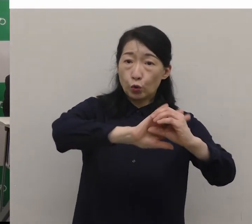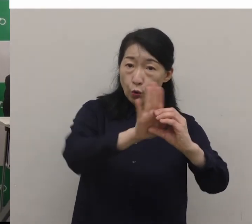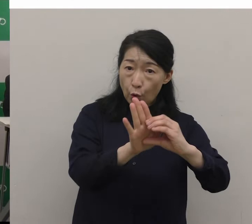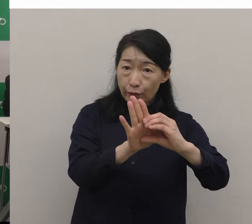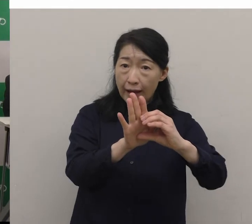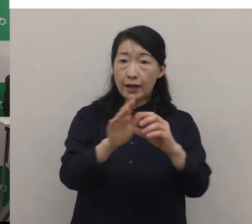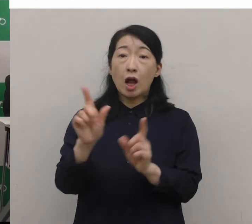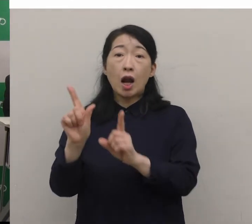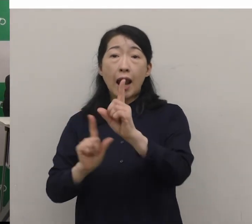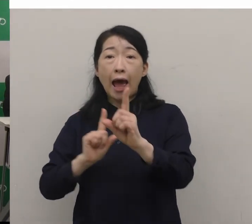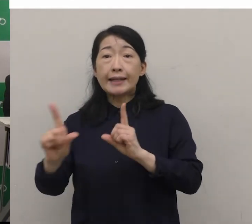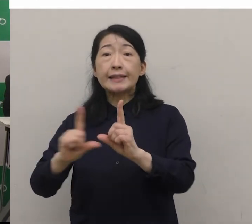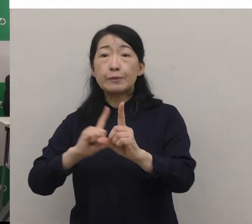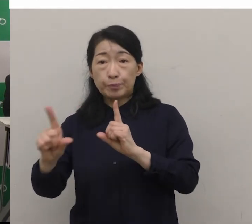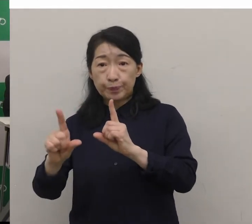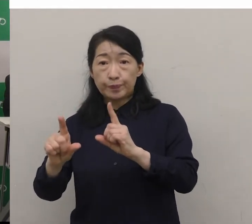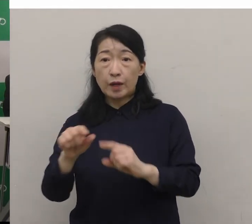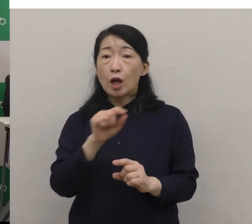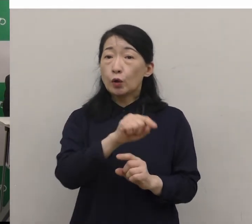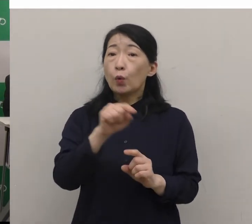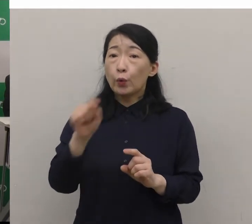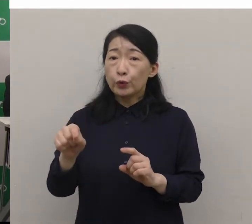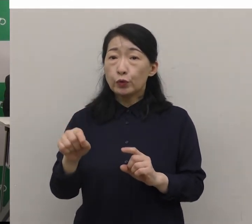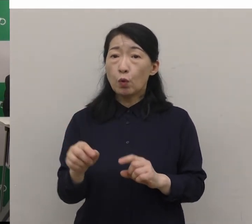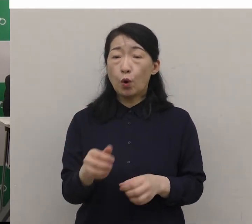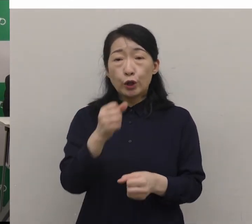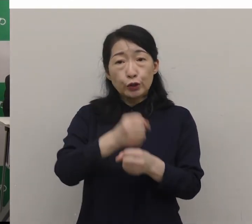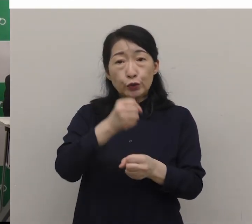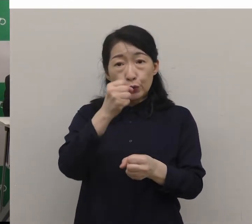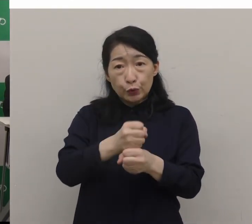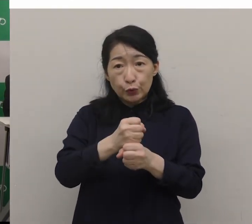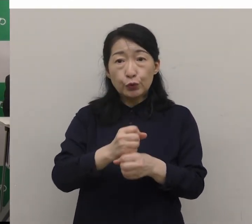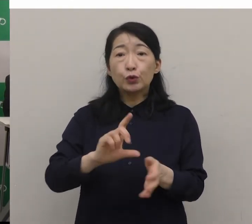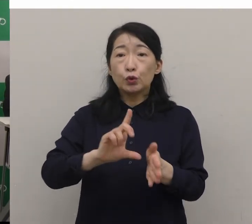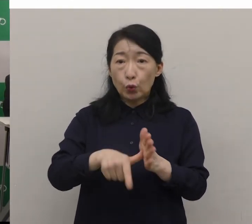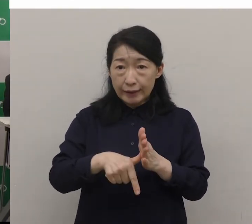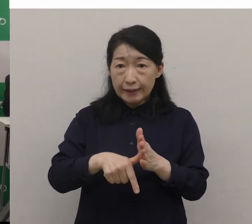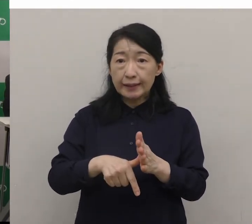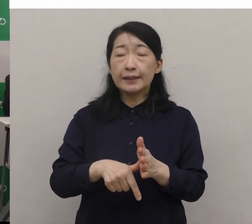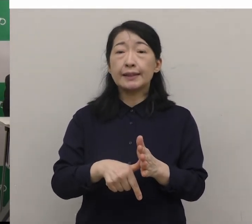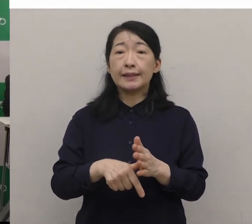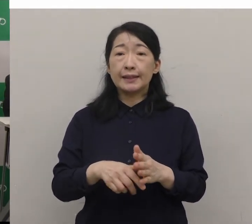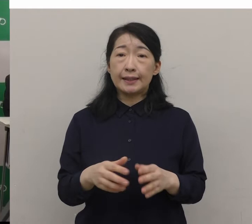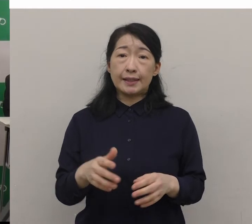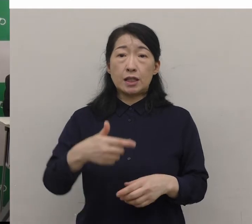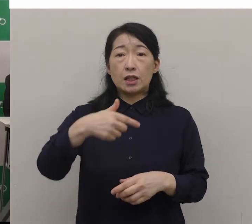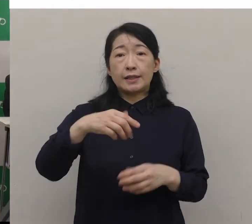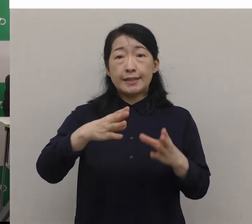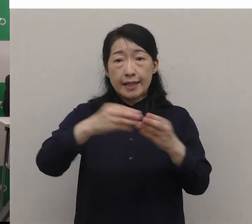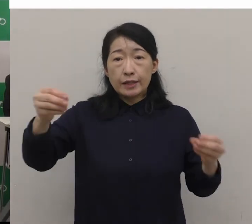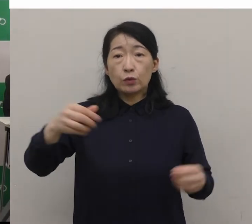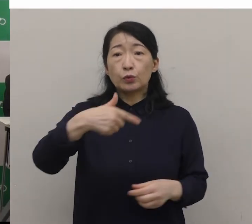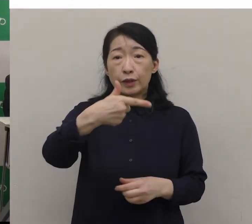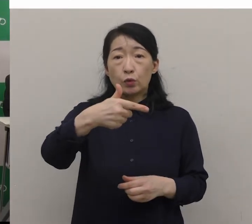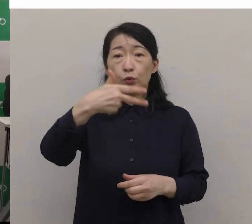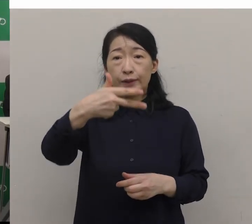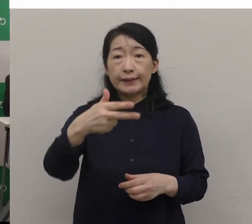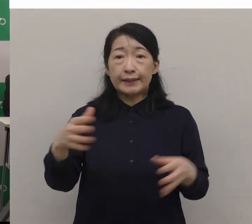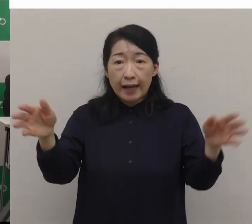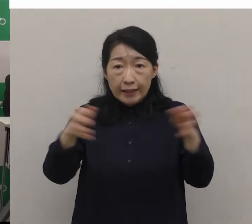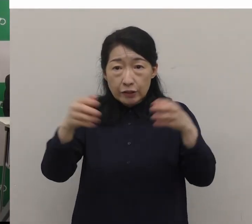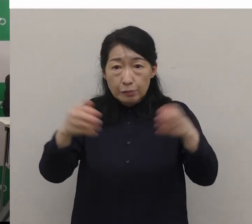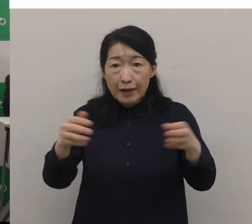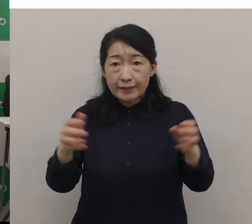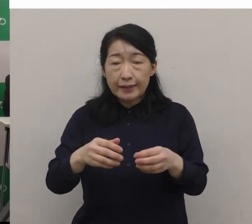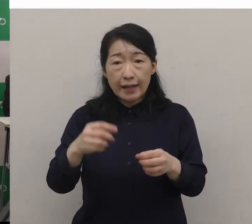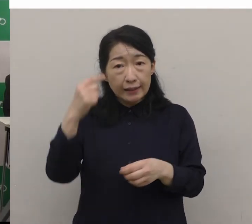LINE だとか、そういった言葉をどういうふうにするかっていうのを全国で6、7人の方がこうなんか決めていくような中のお